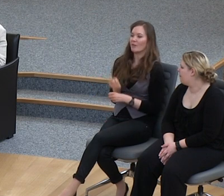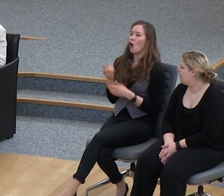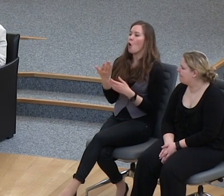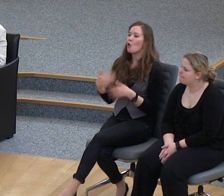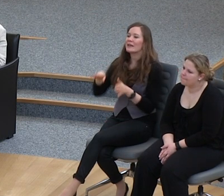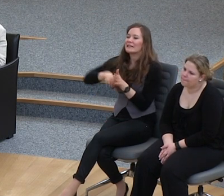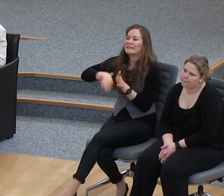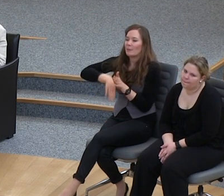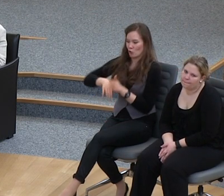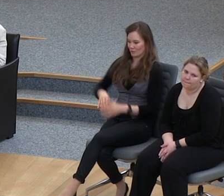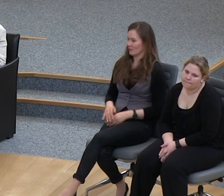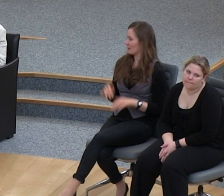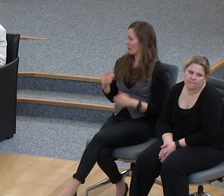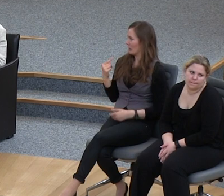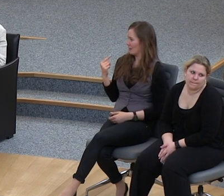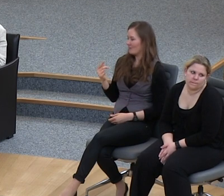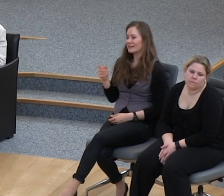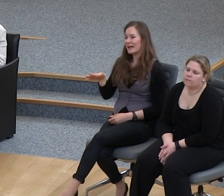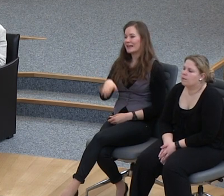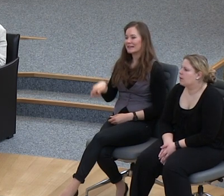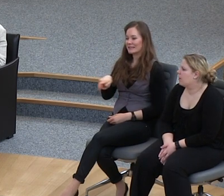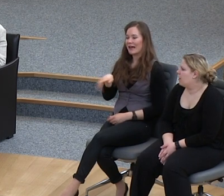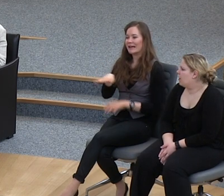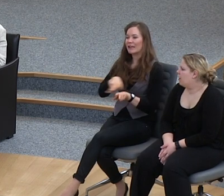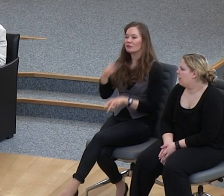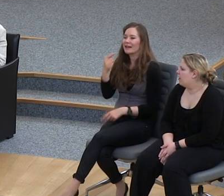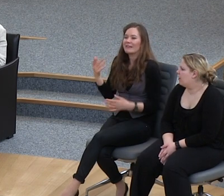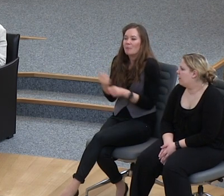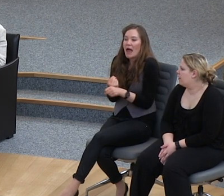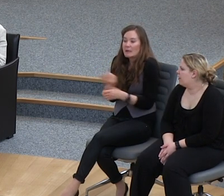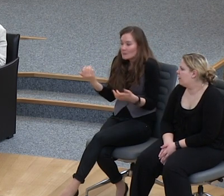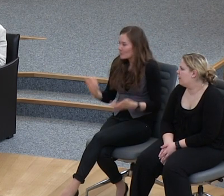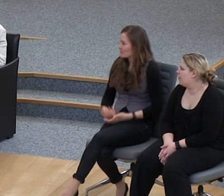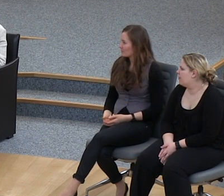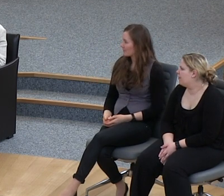Welche Aktivitäten sieht die Landesregierung hier vor?